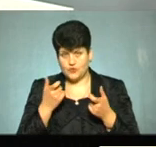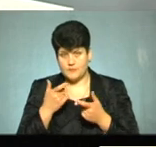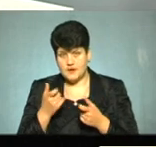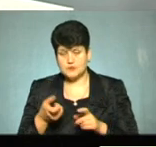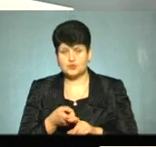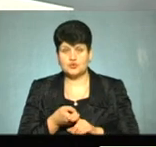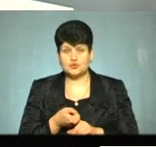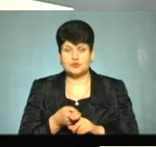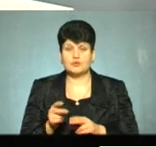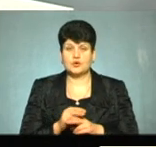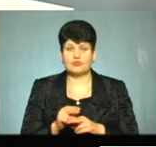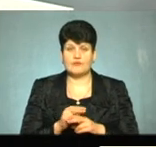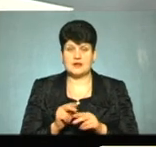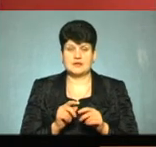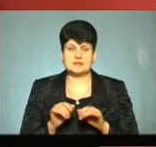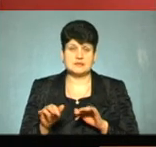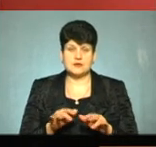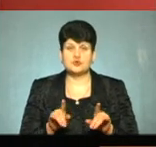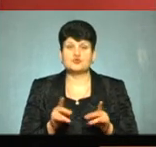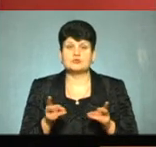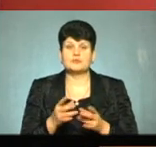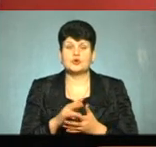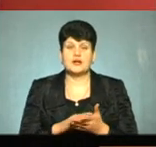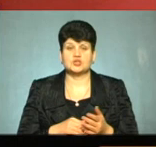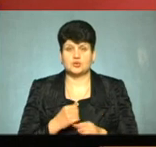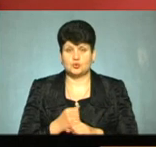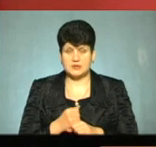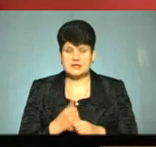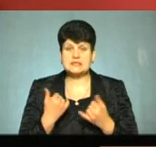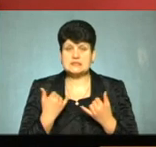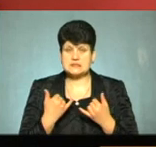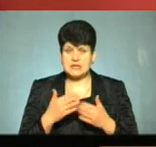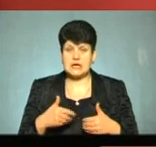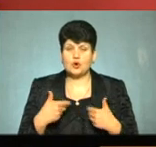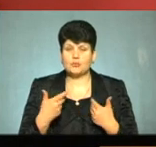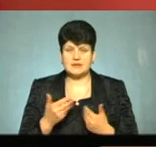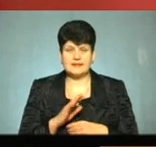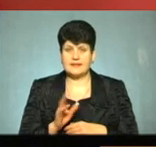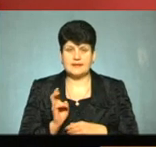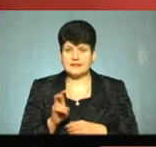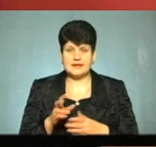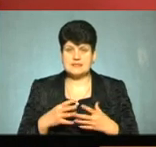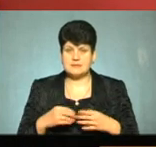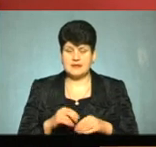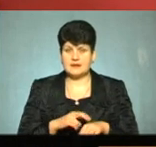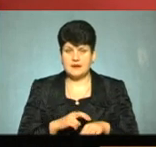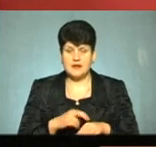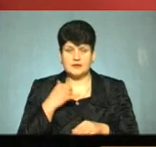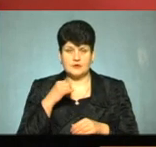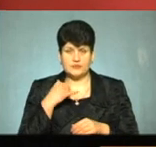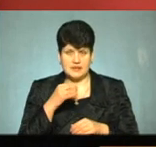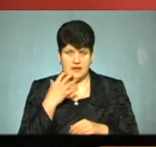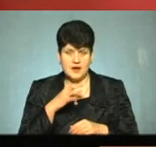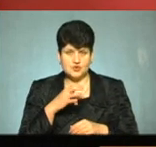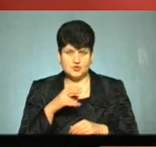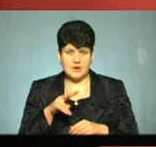інформацію стосовно лікувально-профілактичних заходів і що потрібно далі робити. Тобто наразі рекомендація не йти до сімейних лікарів, а телефонувати